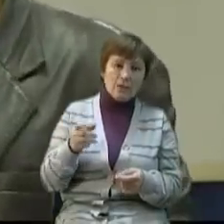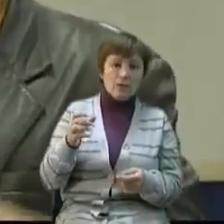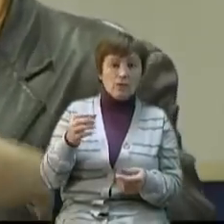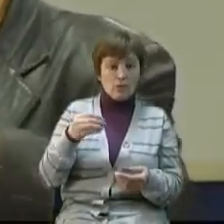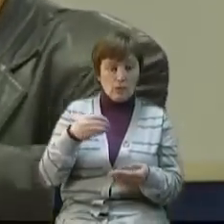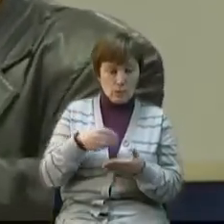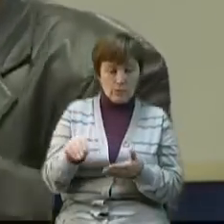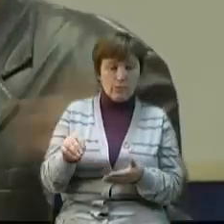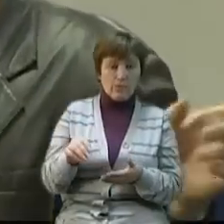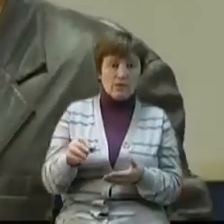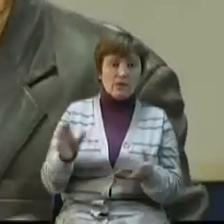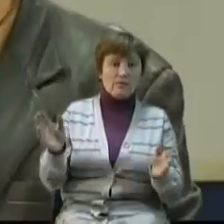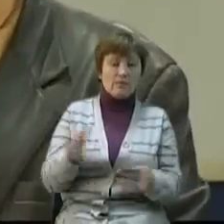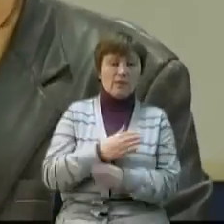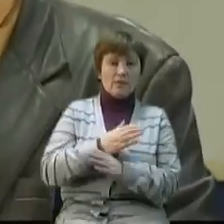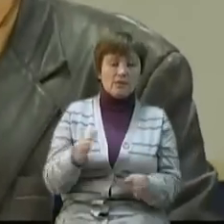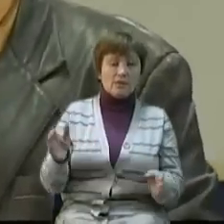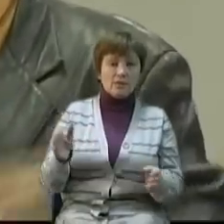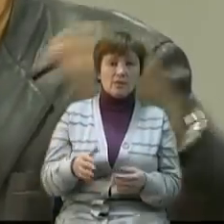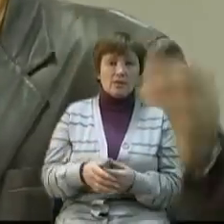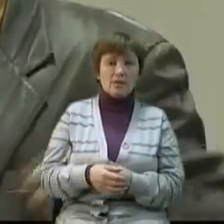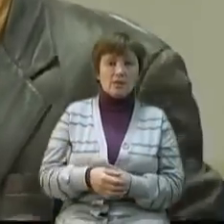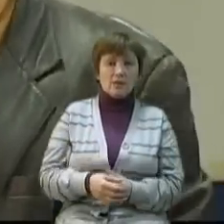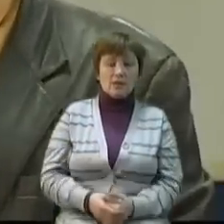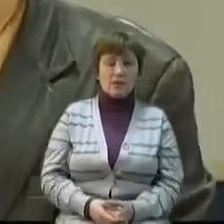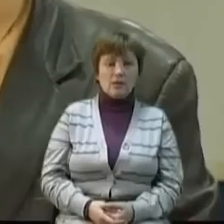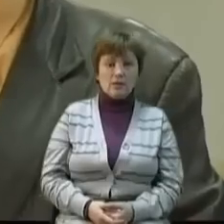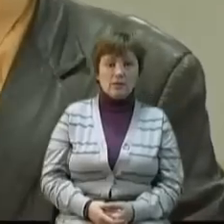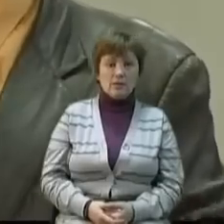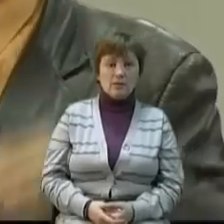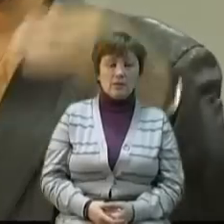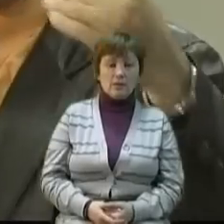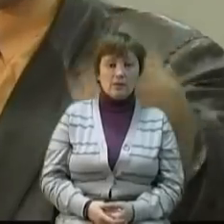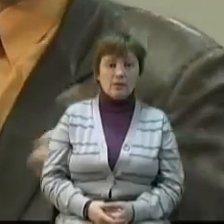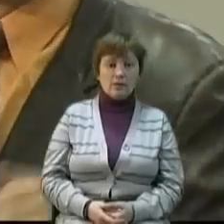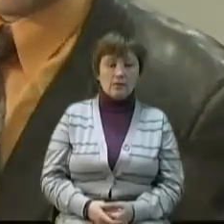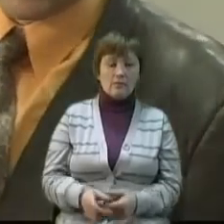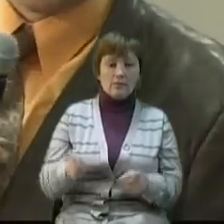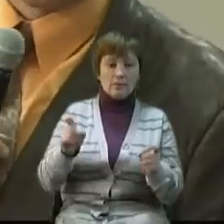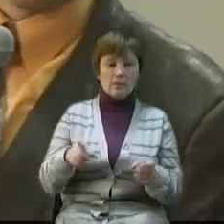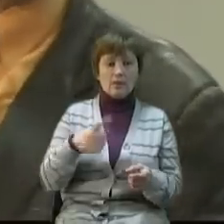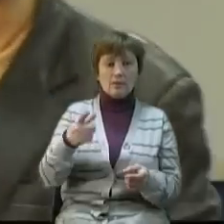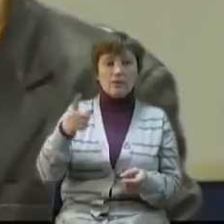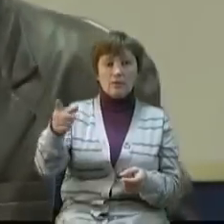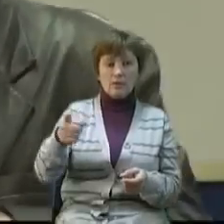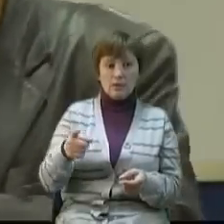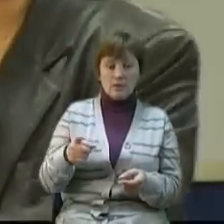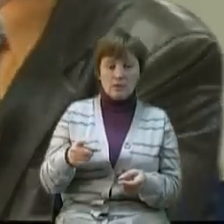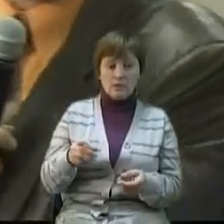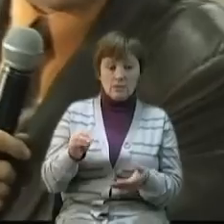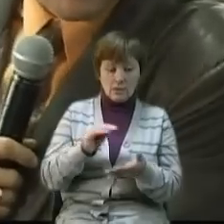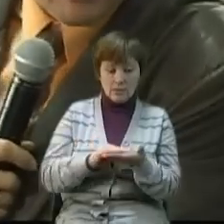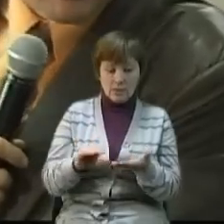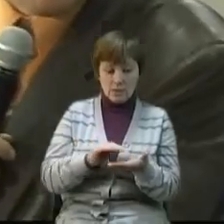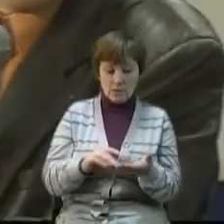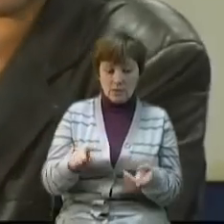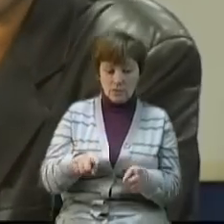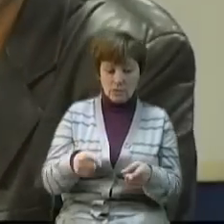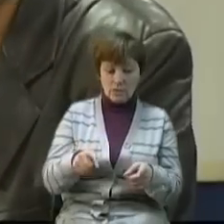пару песен, и продюсер этого Кальянова, такой Виктор Романов, посадил перед собой, говорит, ты что ты тут написал